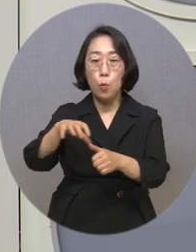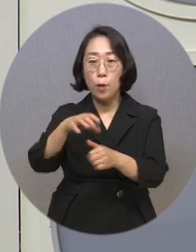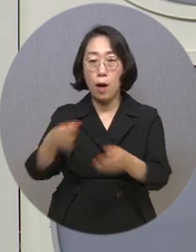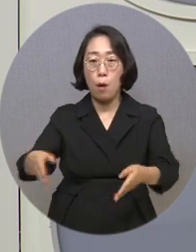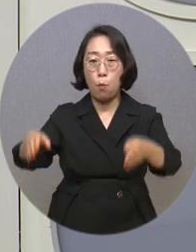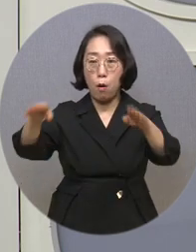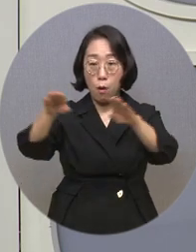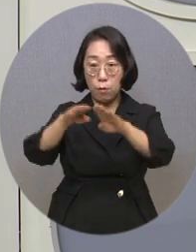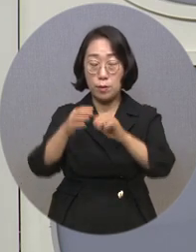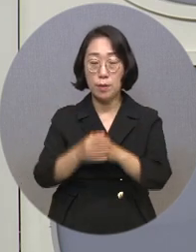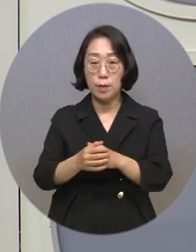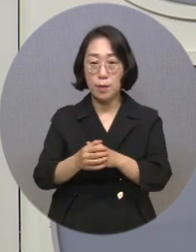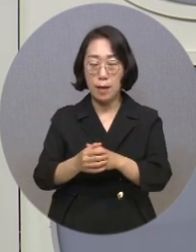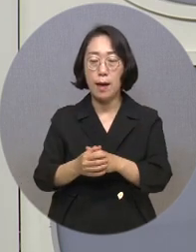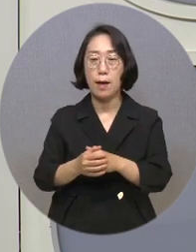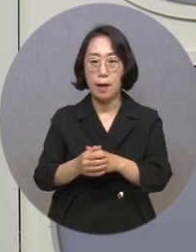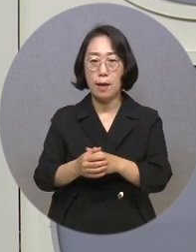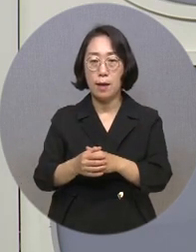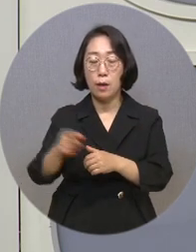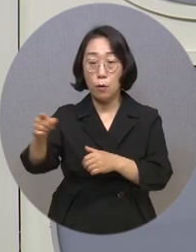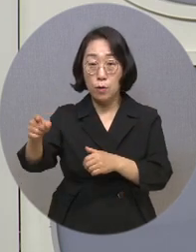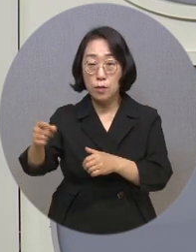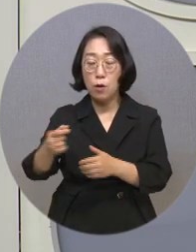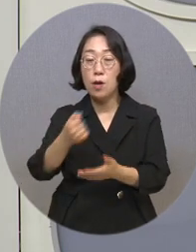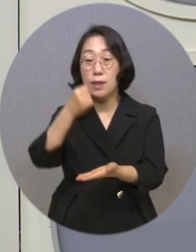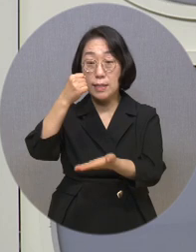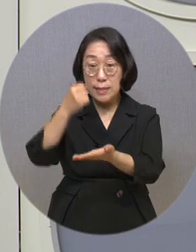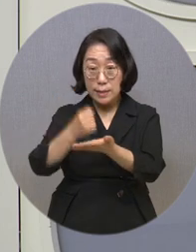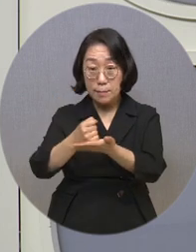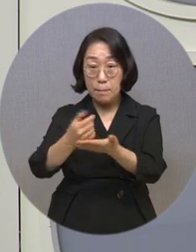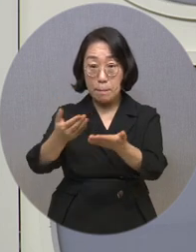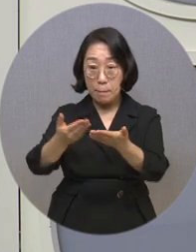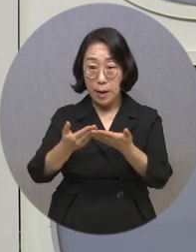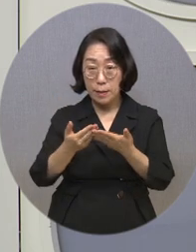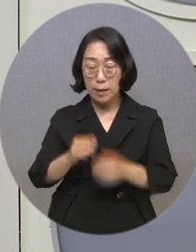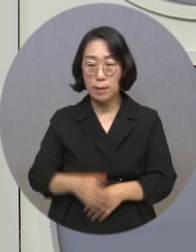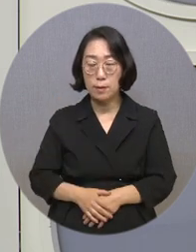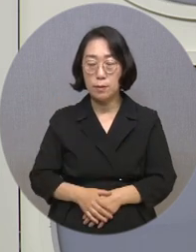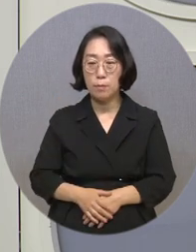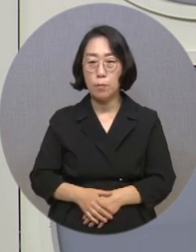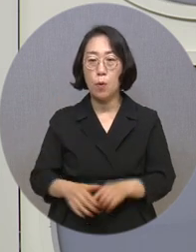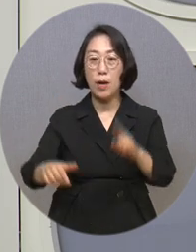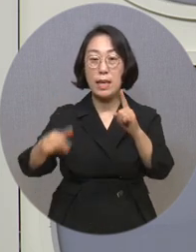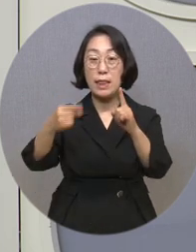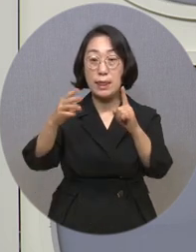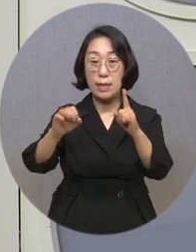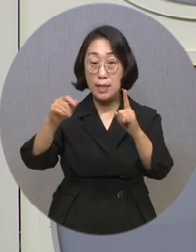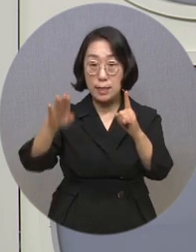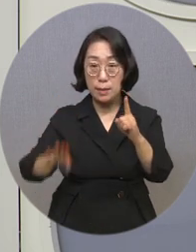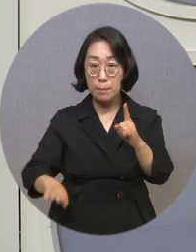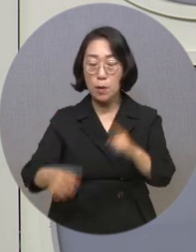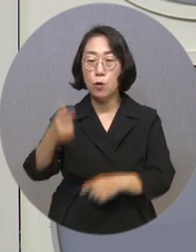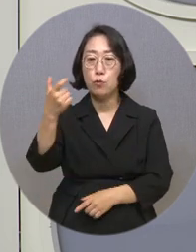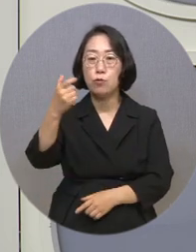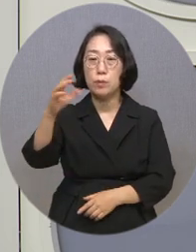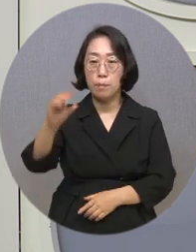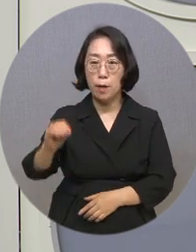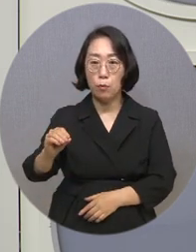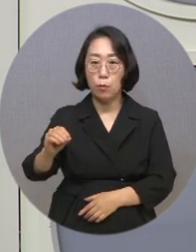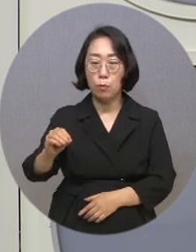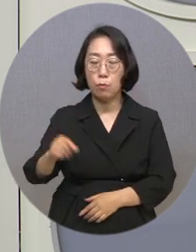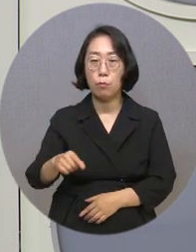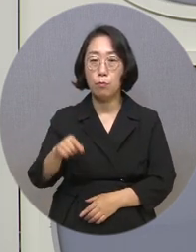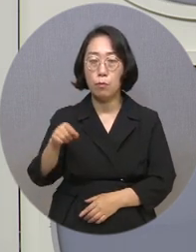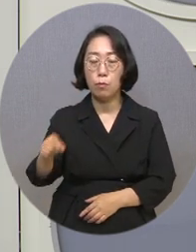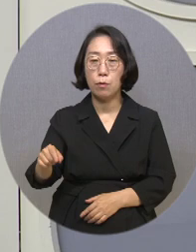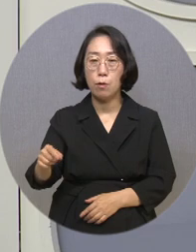아니라 등급 받은 사람들의 등급 비용이 정해져 있어요. 그래서 많으면 1등급인 경우는 60만 원 선. 그 등급은 어떻게